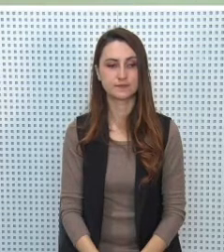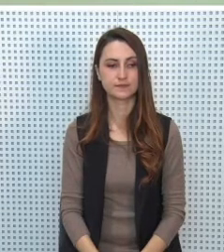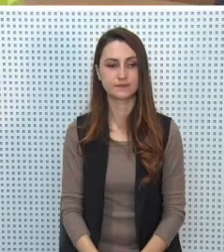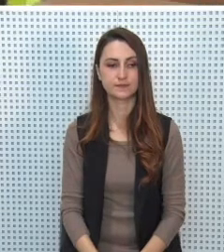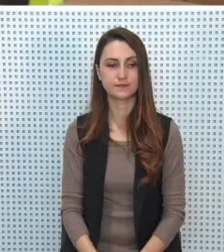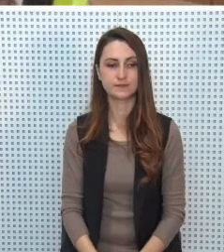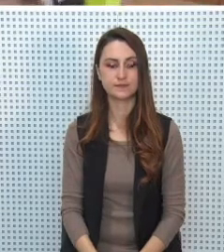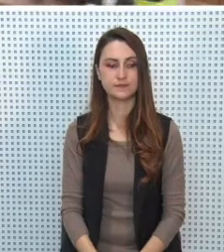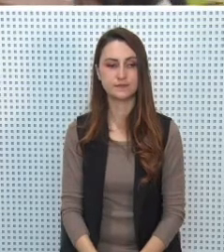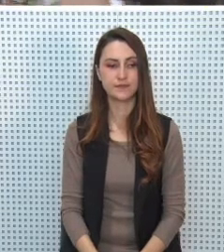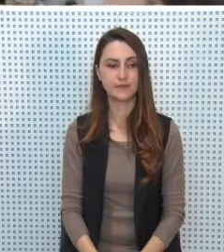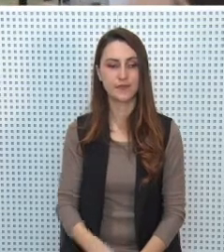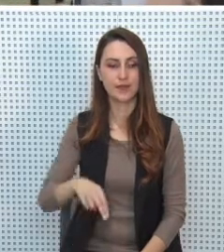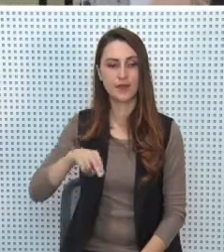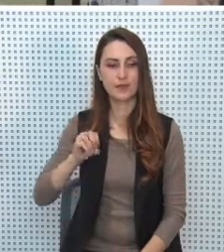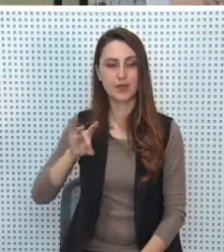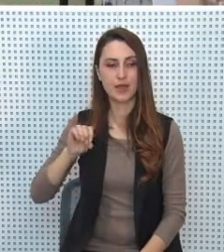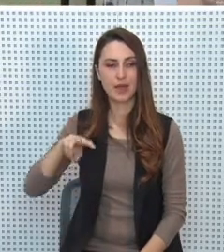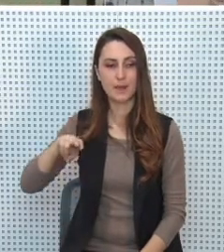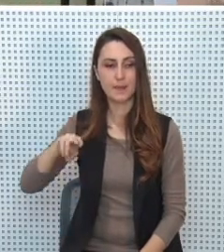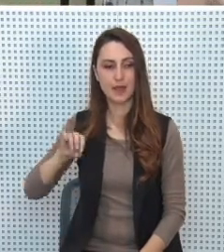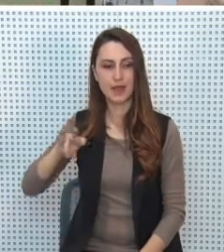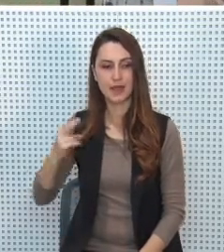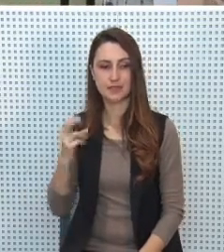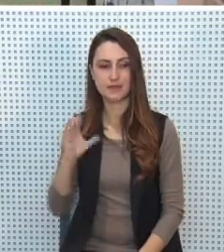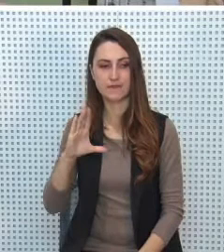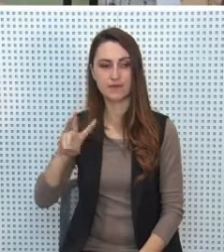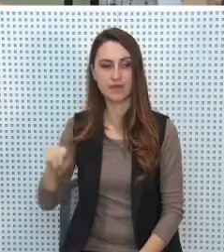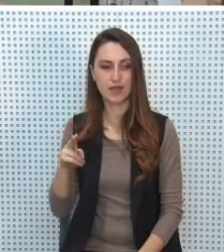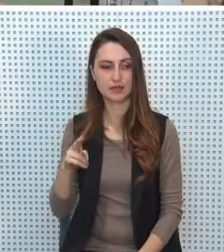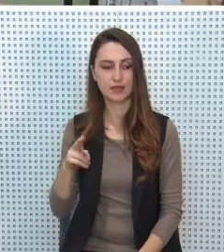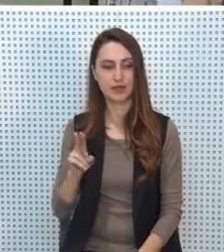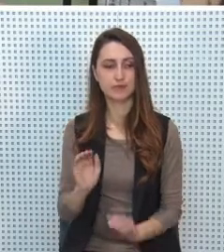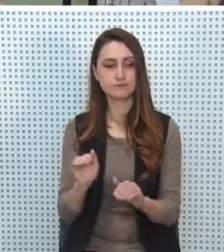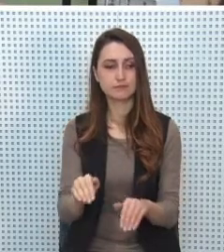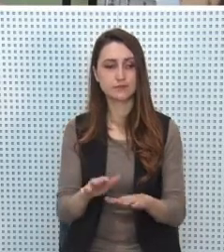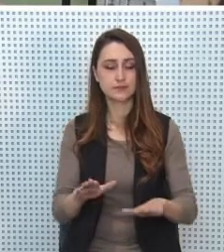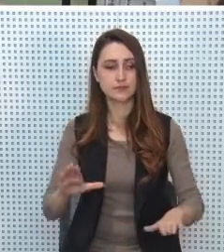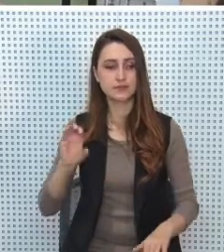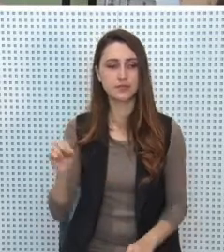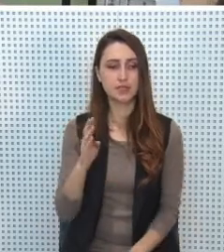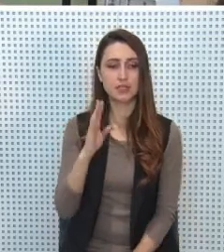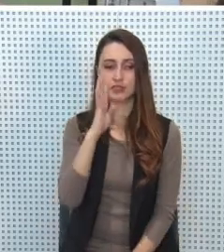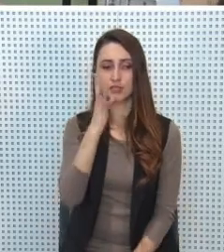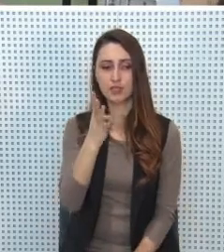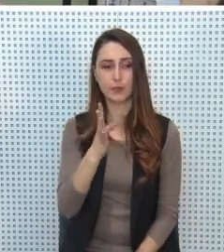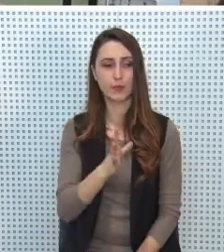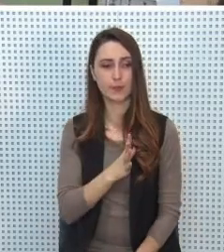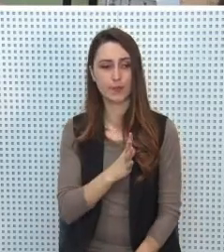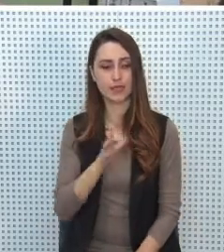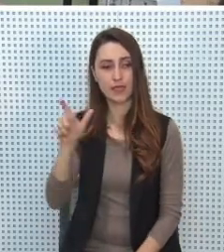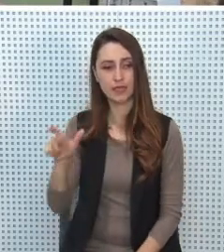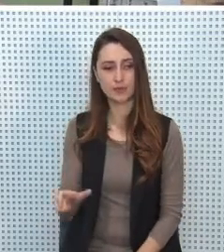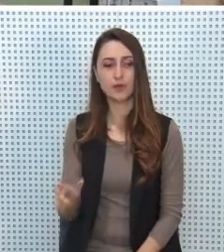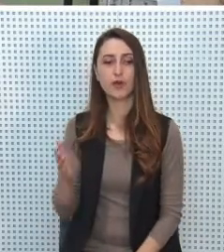домик. Перепелица Влад. Он у нас в школе обучается с дошкольной группы. То есть он пришел, ему 4 года, наверное, было. И вот он